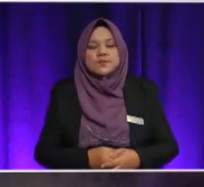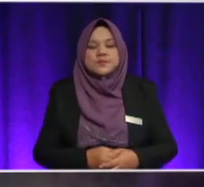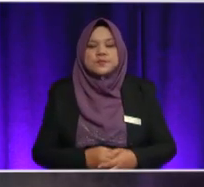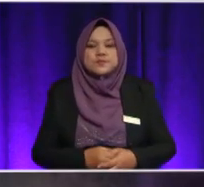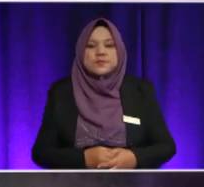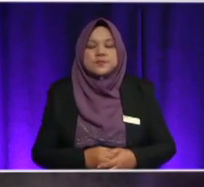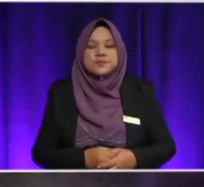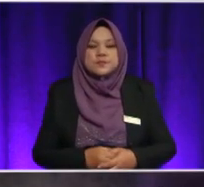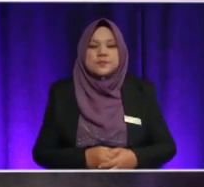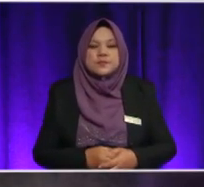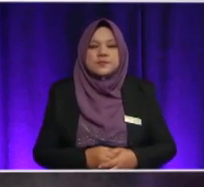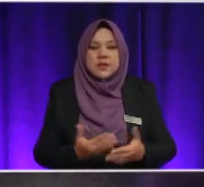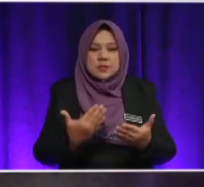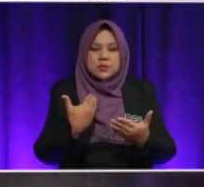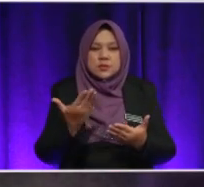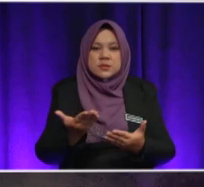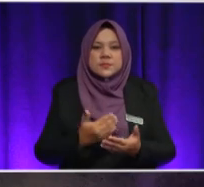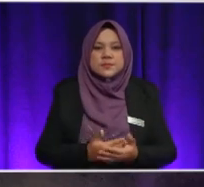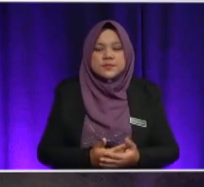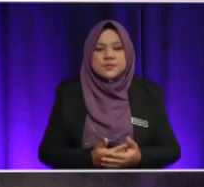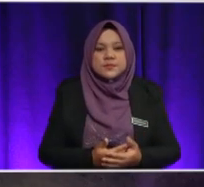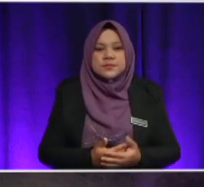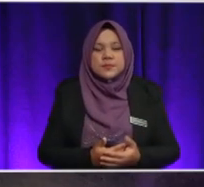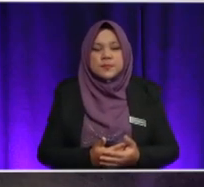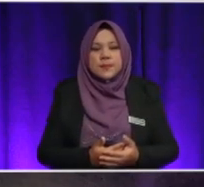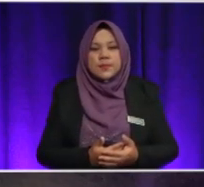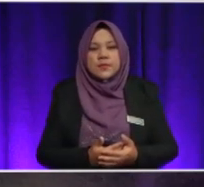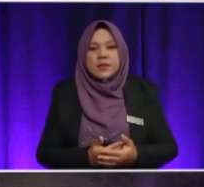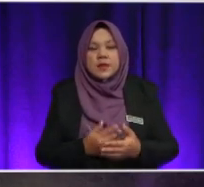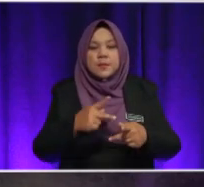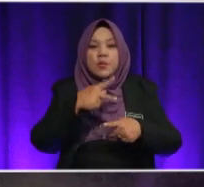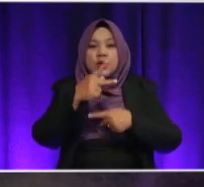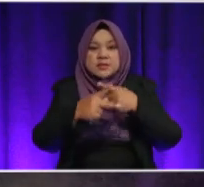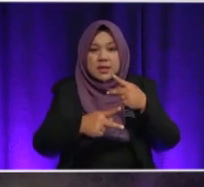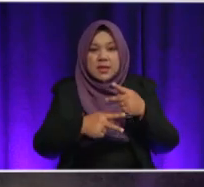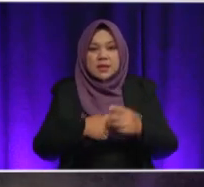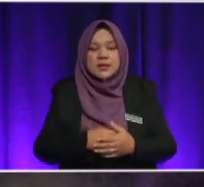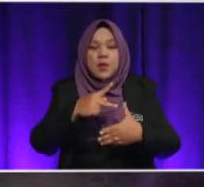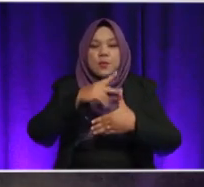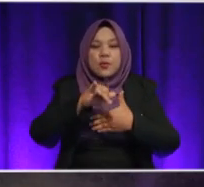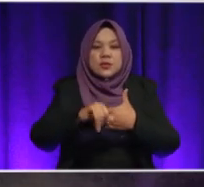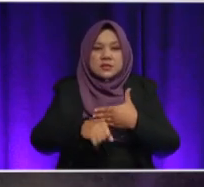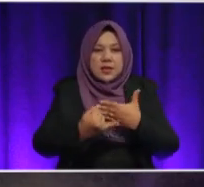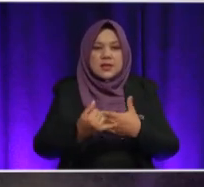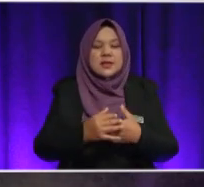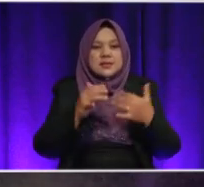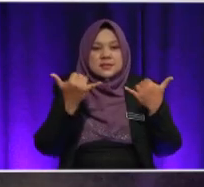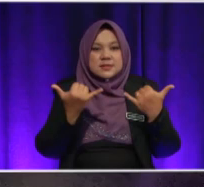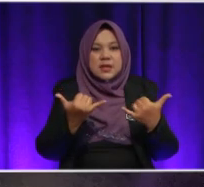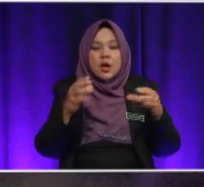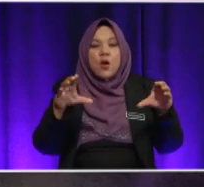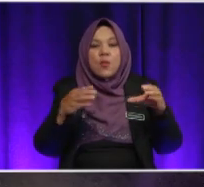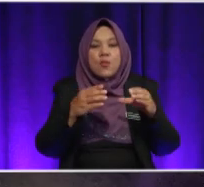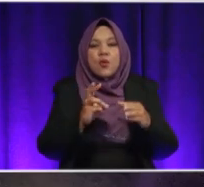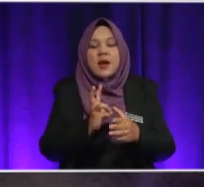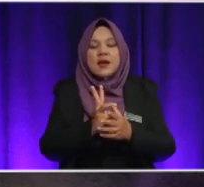Oke Mari kita lihat seterusnya pembelajaran bahasa kan Project aja Mira dan murid-murid di rumah untuk buat Ai